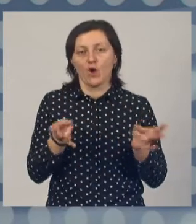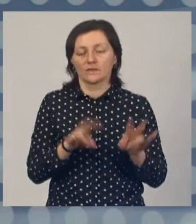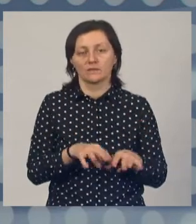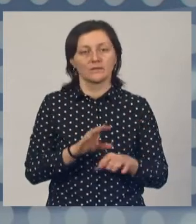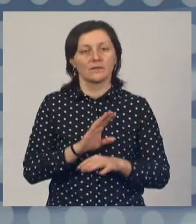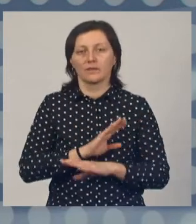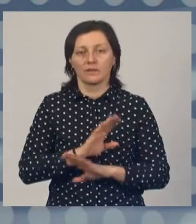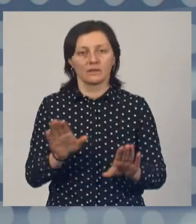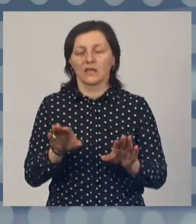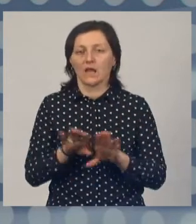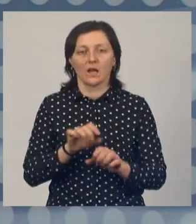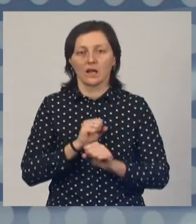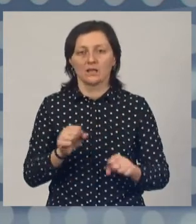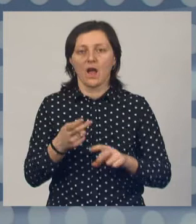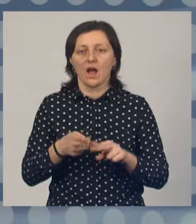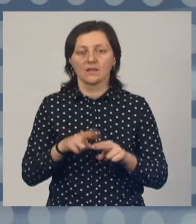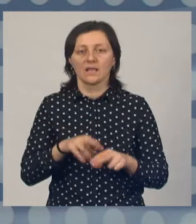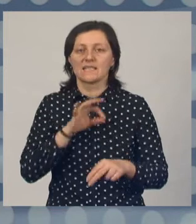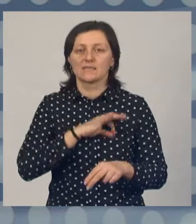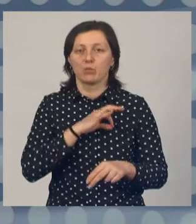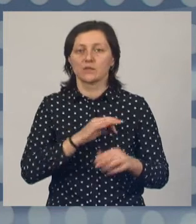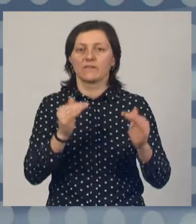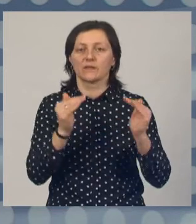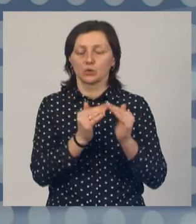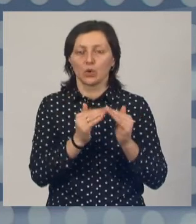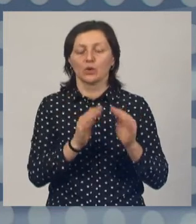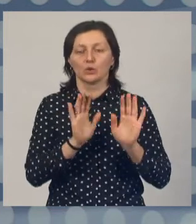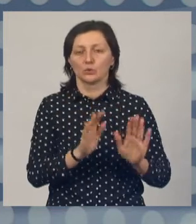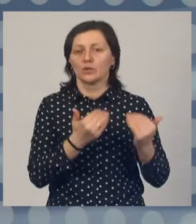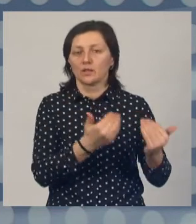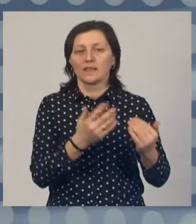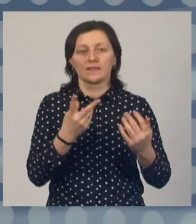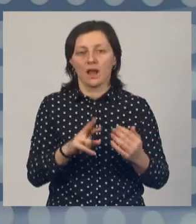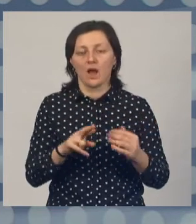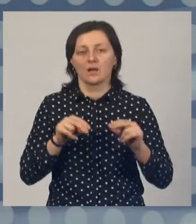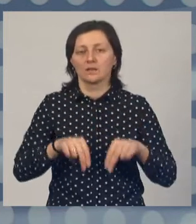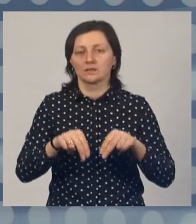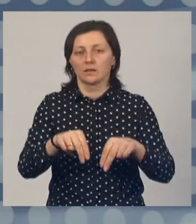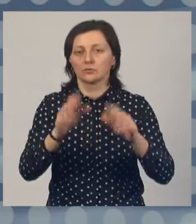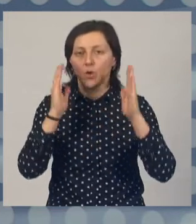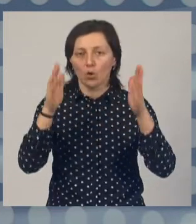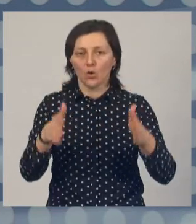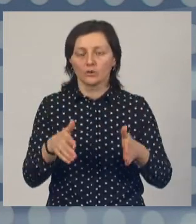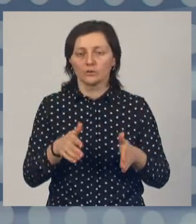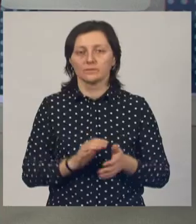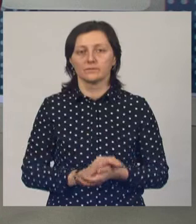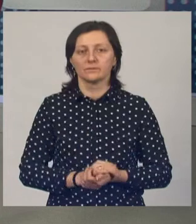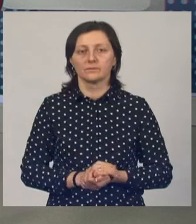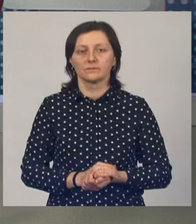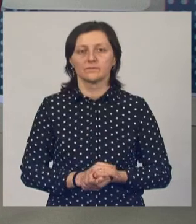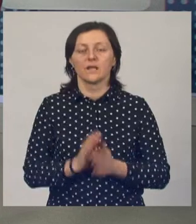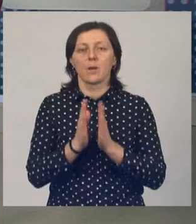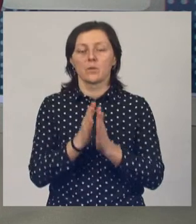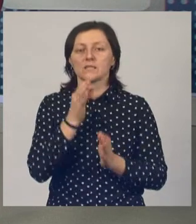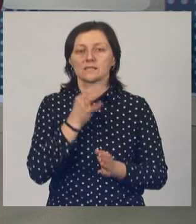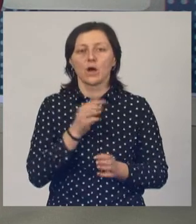случае использования дома для тех ситуаций когда на крестьянская фермерскую деятельность осуществляется на скажите